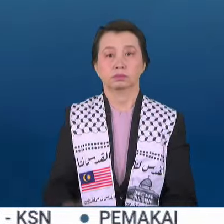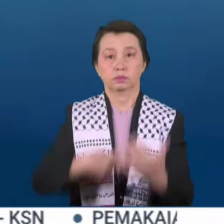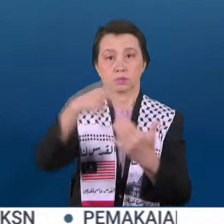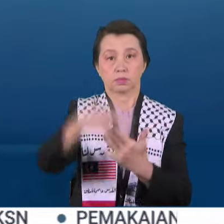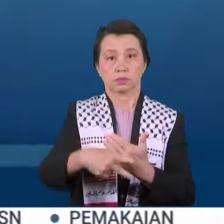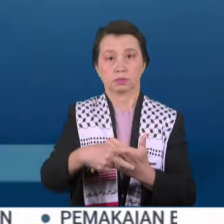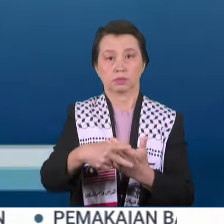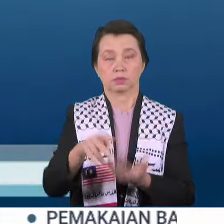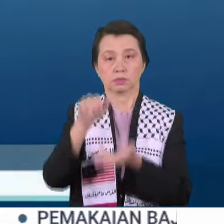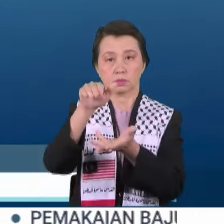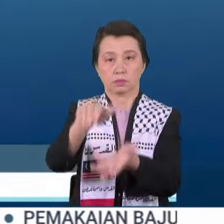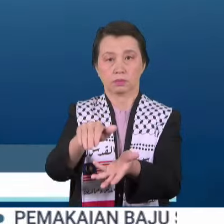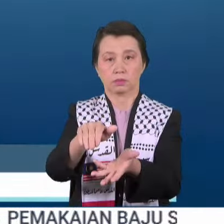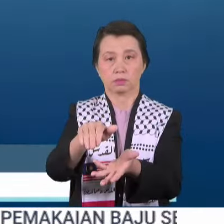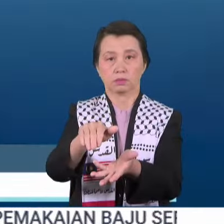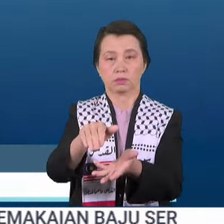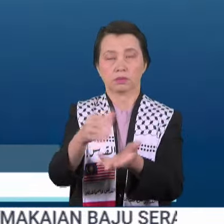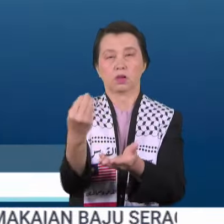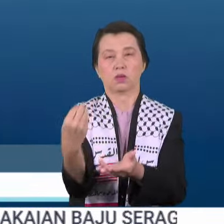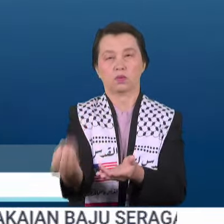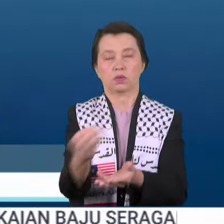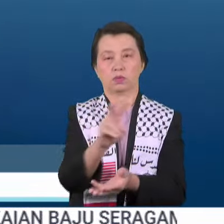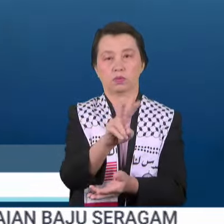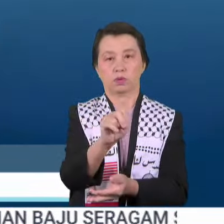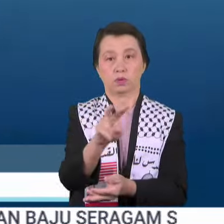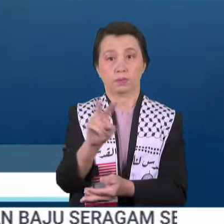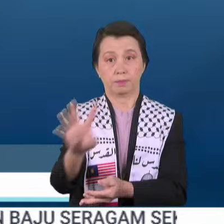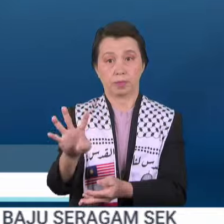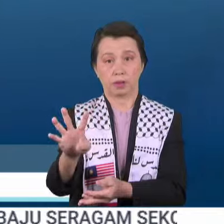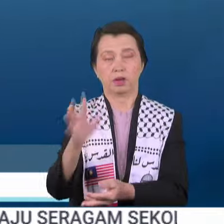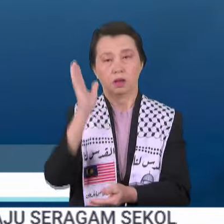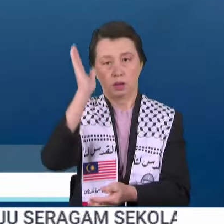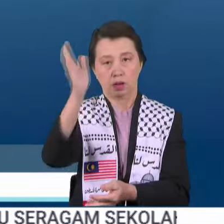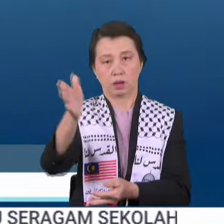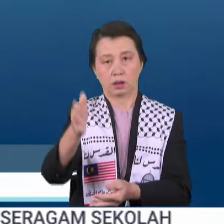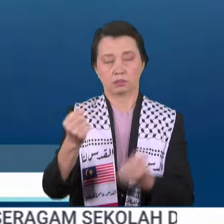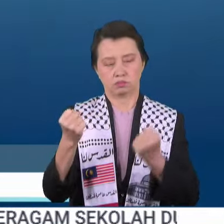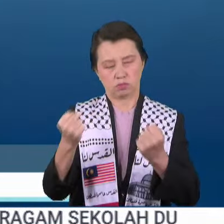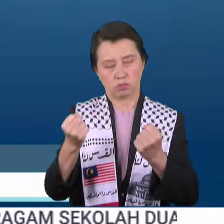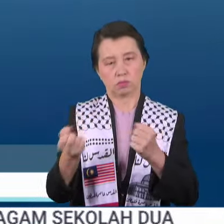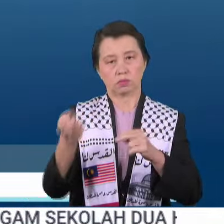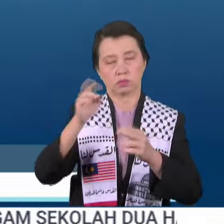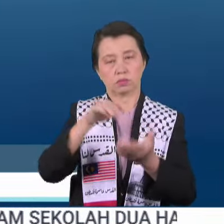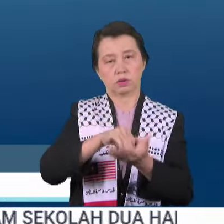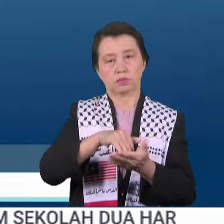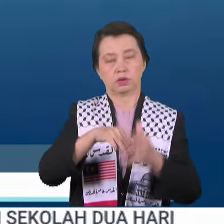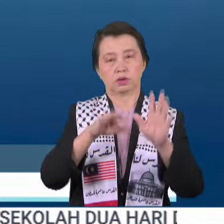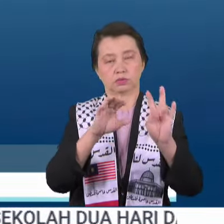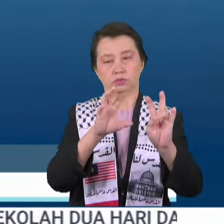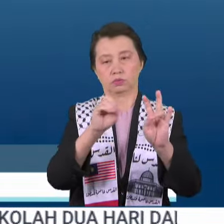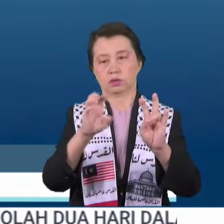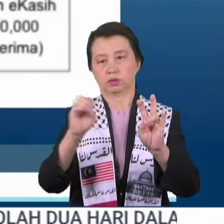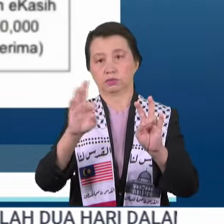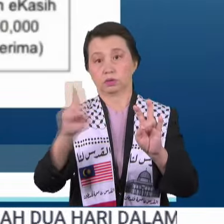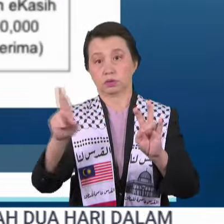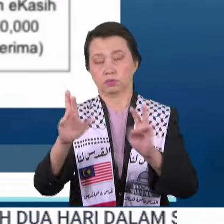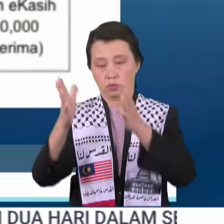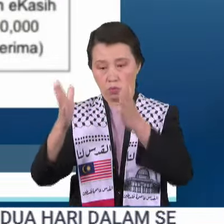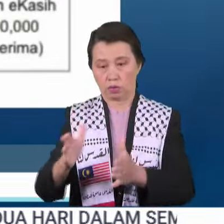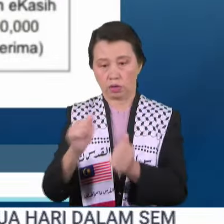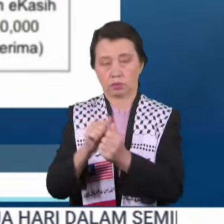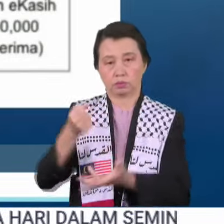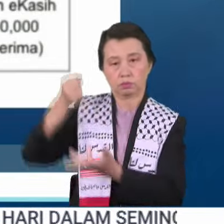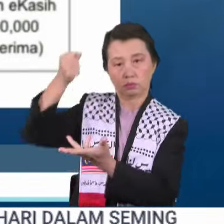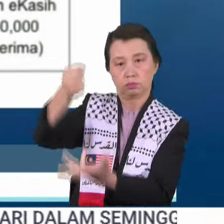Program Sumbangan Asas Rahmah 2024, Sara 2024 dijangka memanfaatkan lebih 700,000 penerima dengan